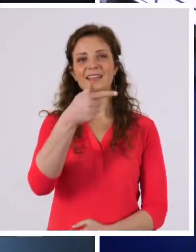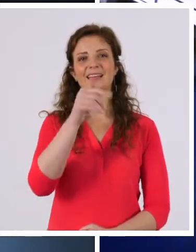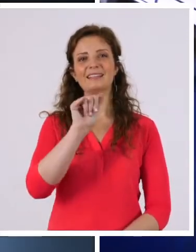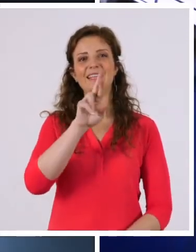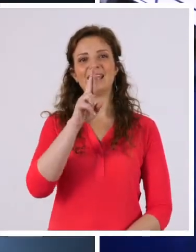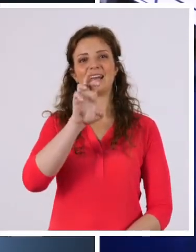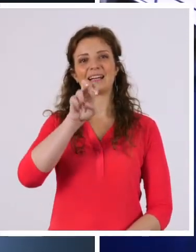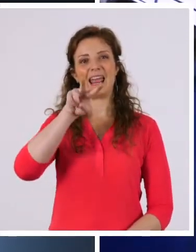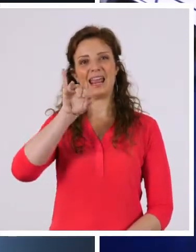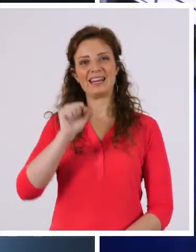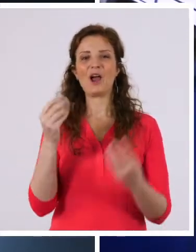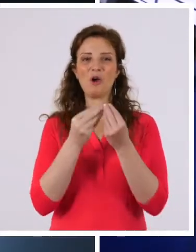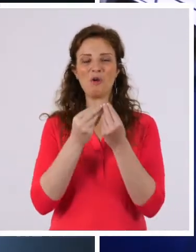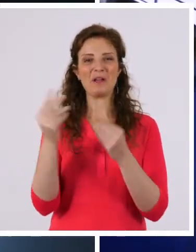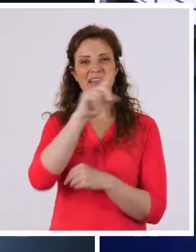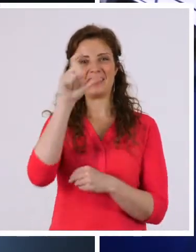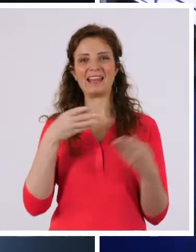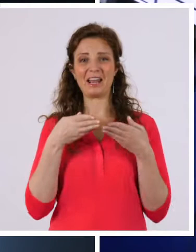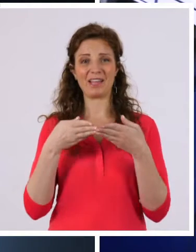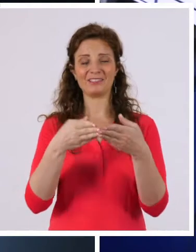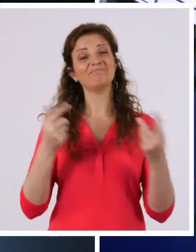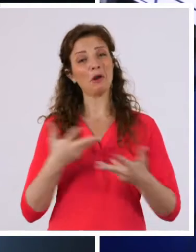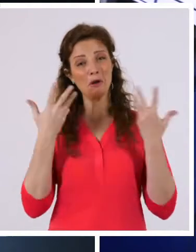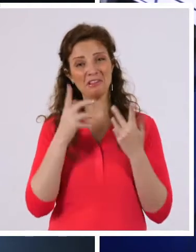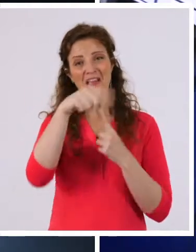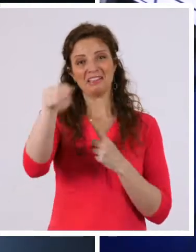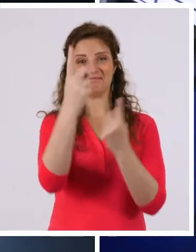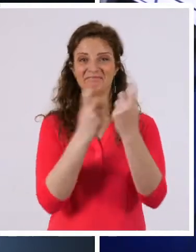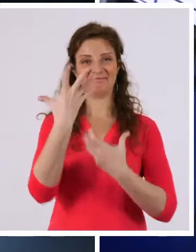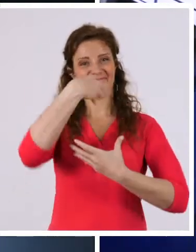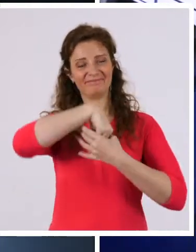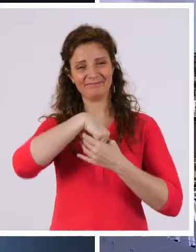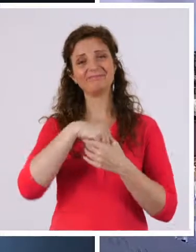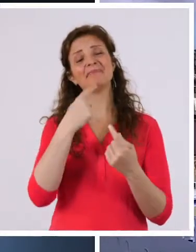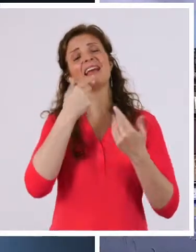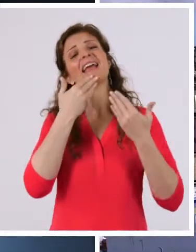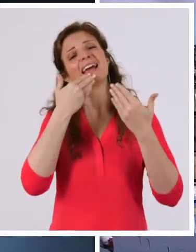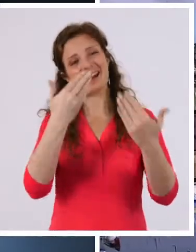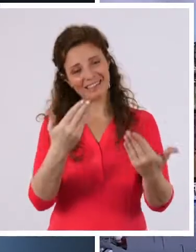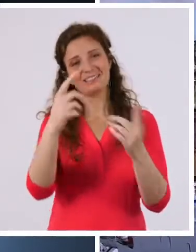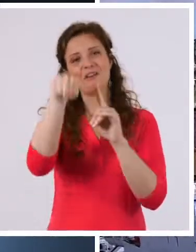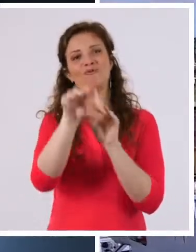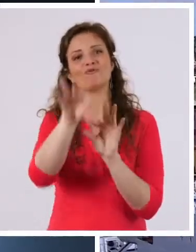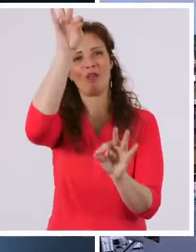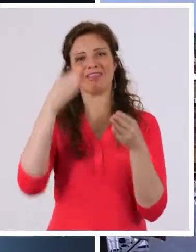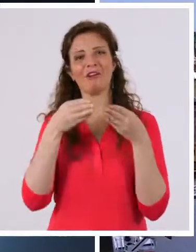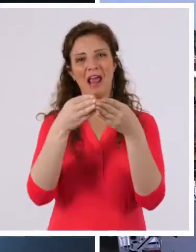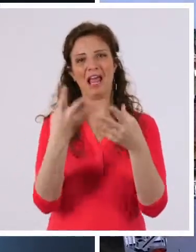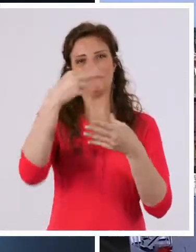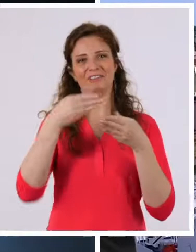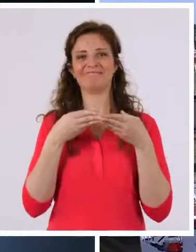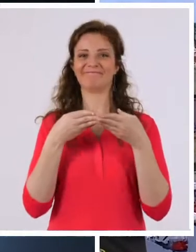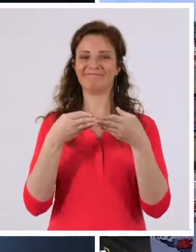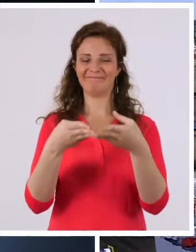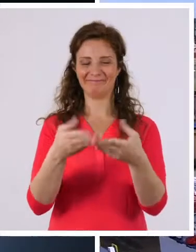La Tirrenia Compagnia Italiana di Navigazione è lieta di avervi a bordo di questa nave e vi ringrazia per averla scelta come